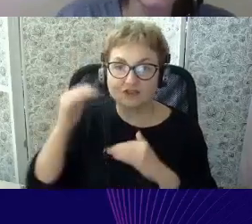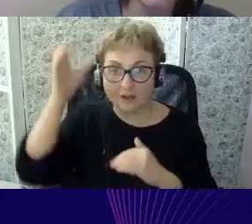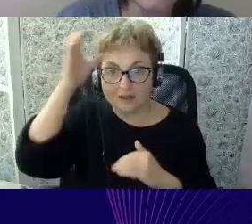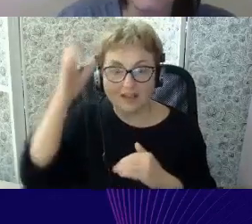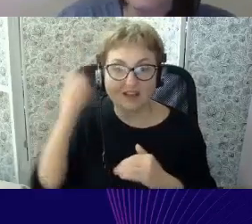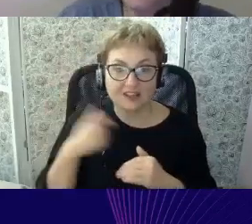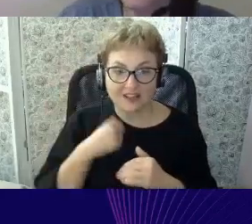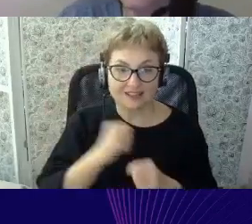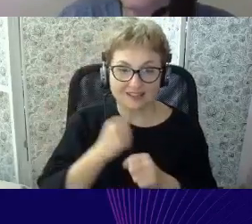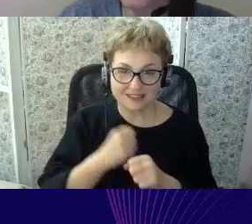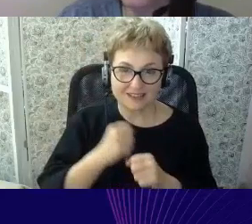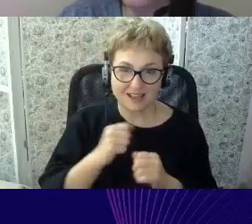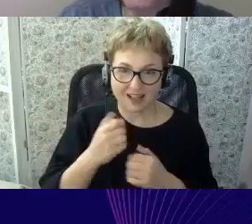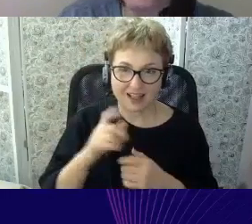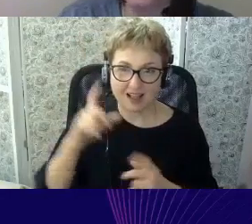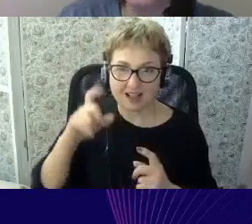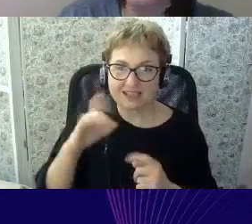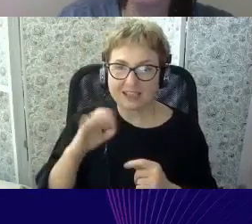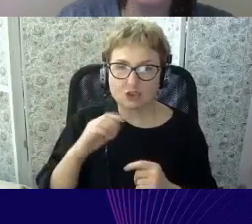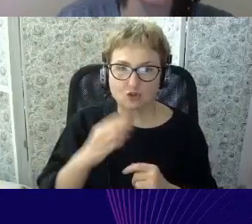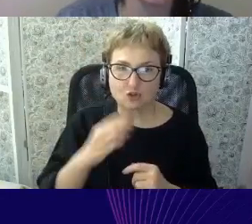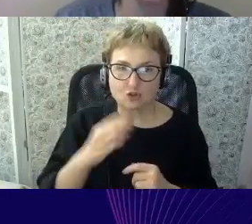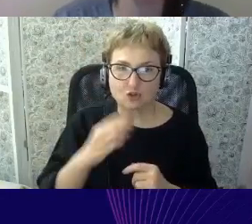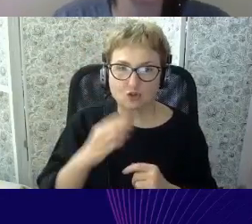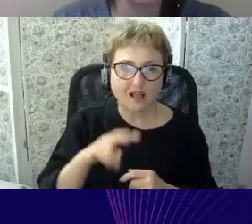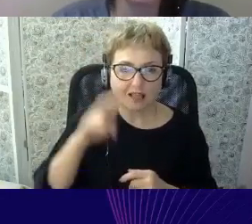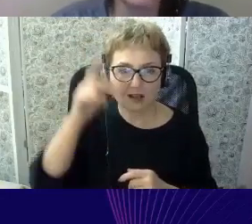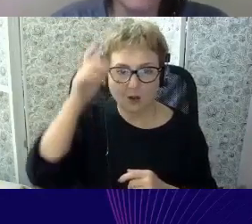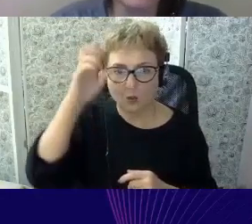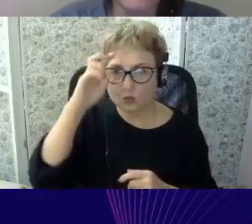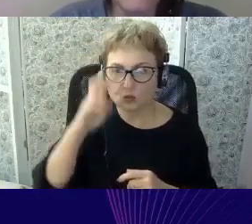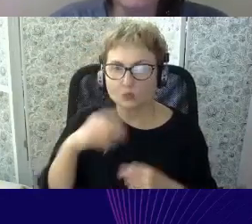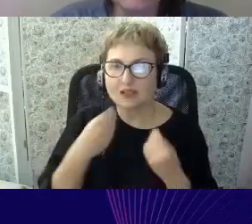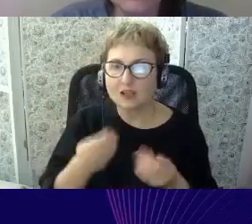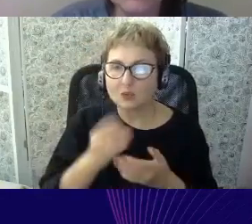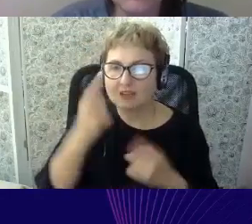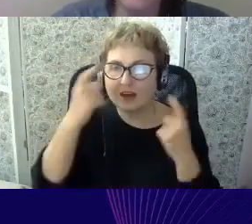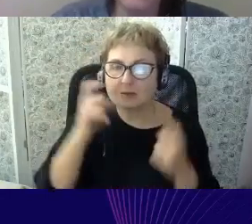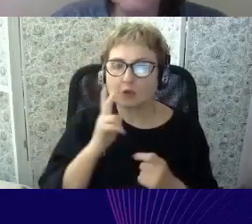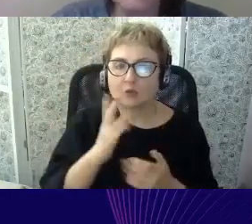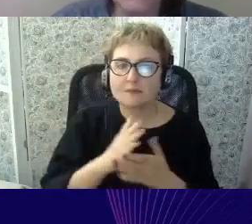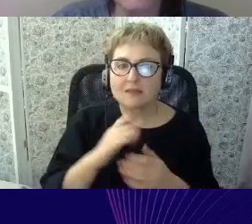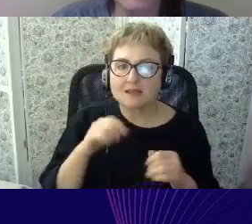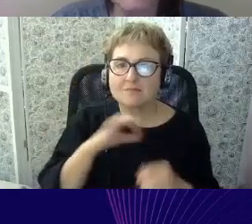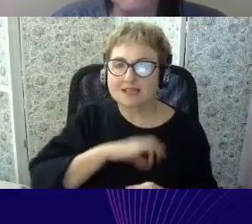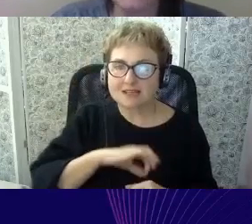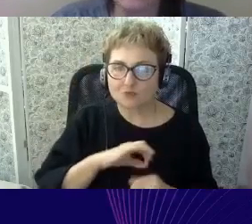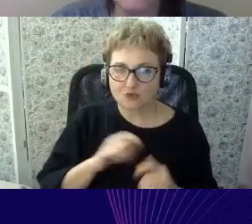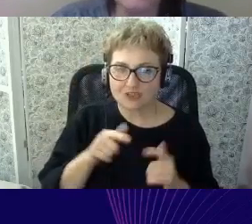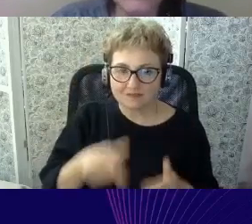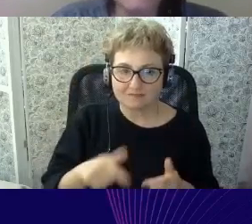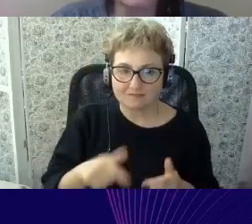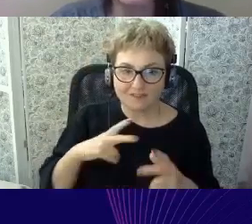образования. Ну вот я сделала небольшой скриншот. Портал госуслуг дает нам информацию о том, кто имеет преимущественное право